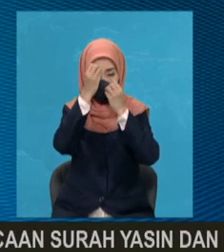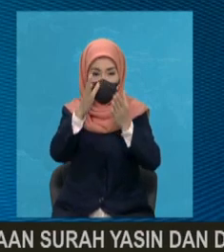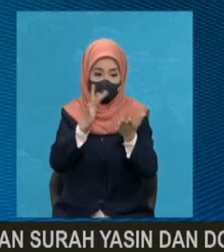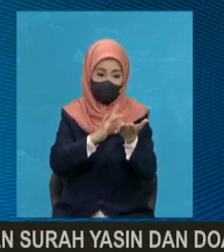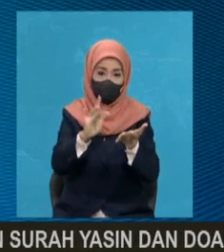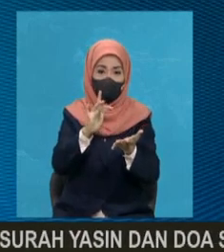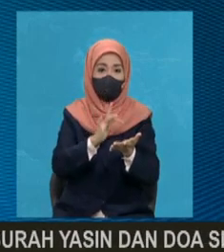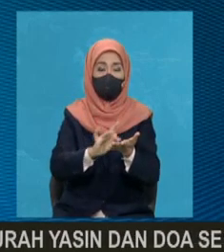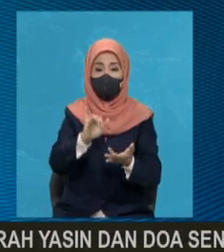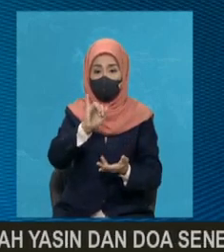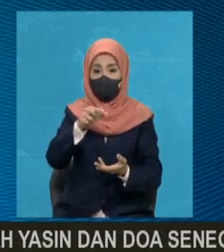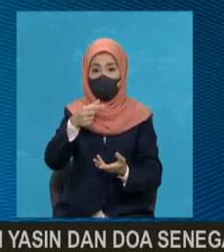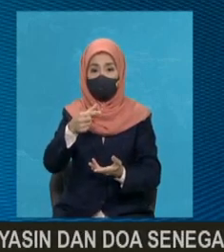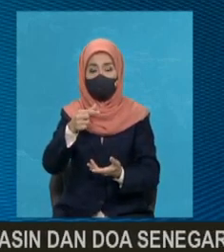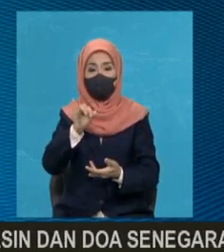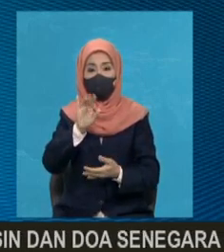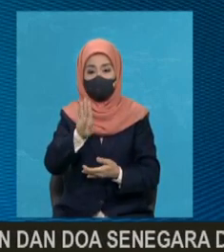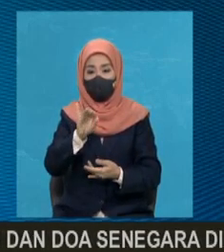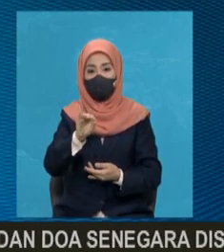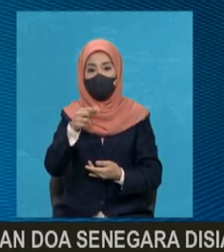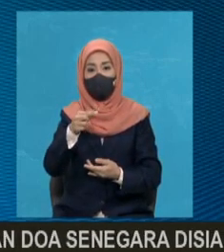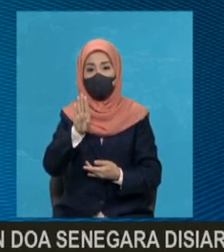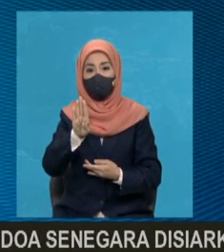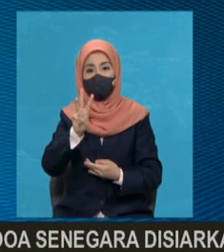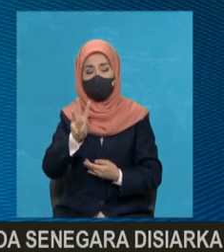Instagram Dek tipe double and Project